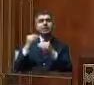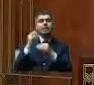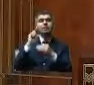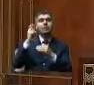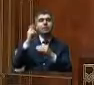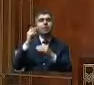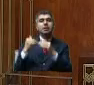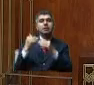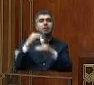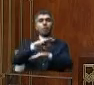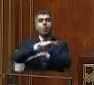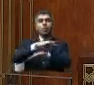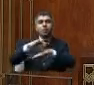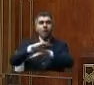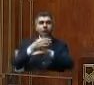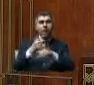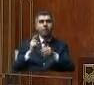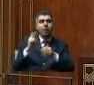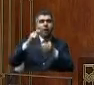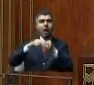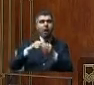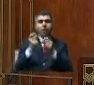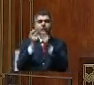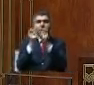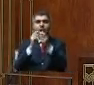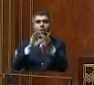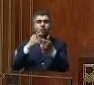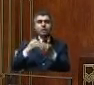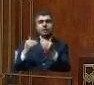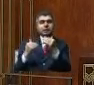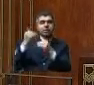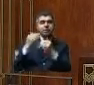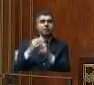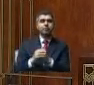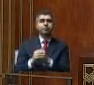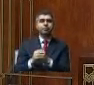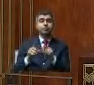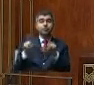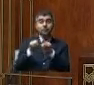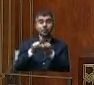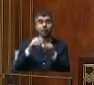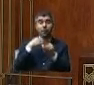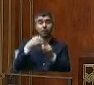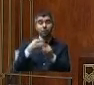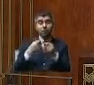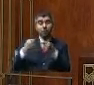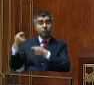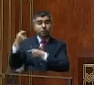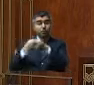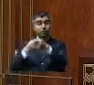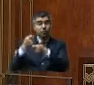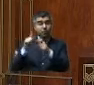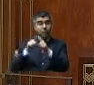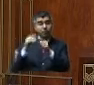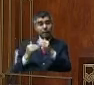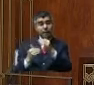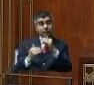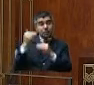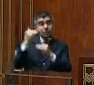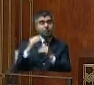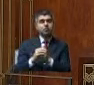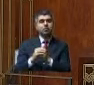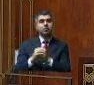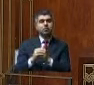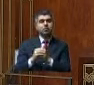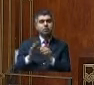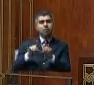كما اتخذت الحكومة إجراءات مهمة من أجل استعادة عافية المؤشرات الاقتصادية الحيوية،